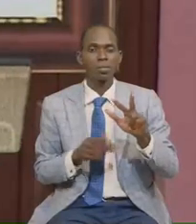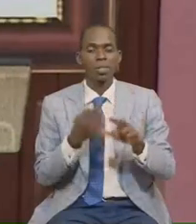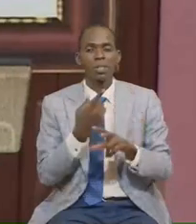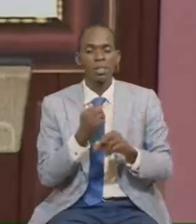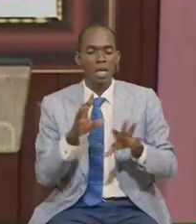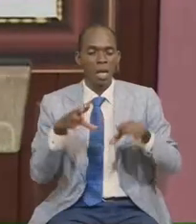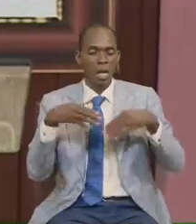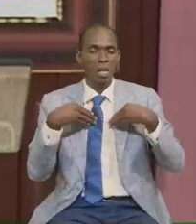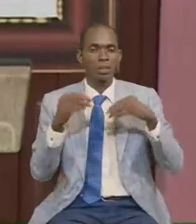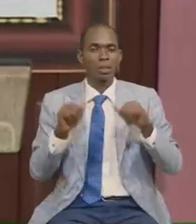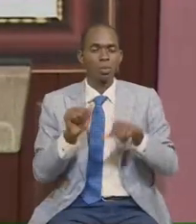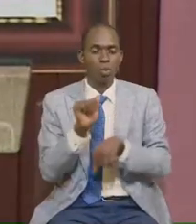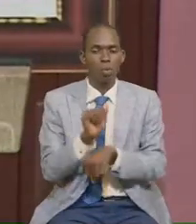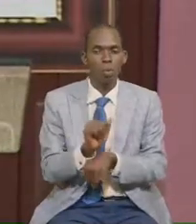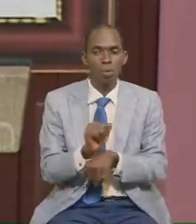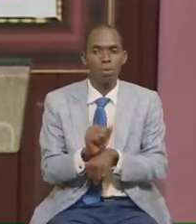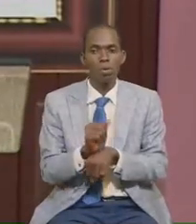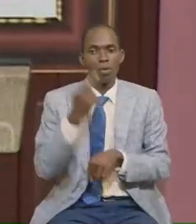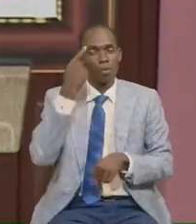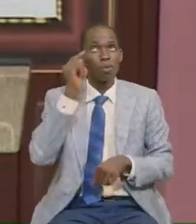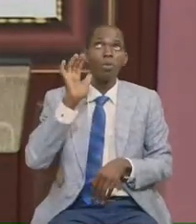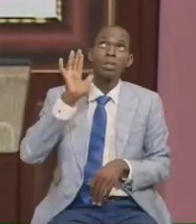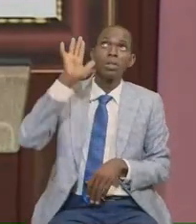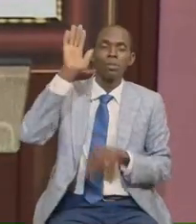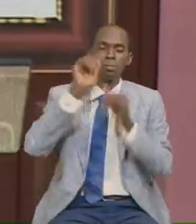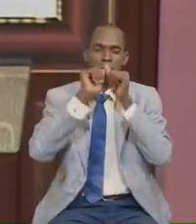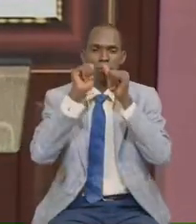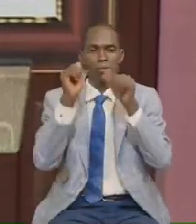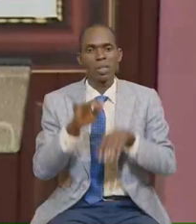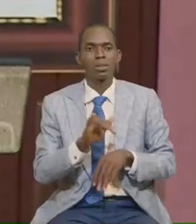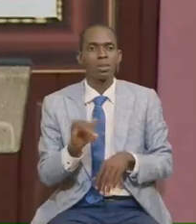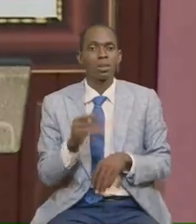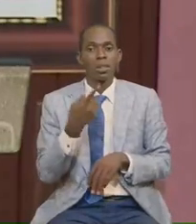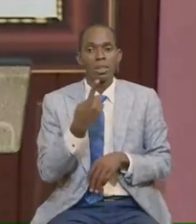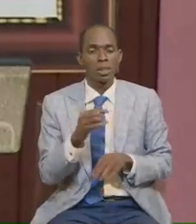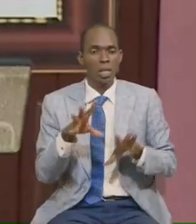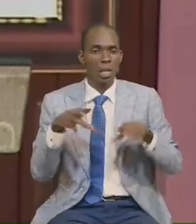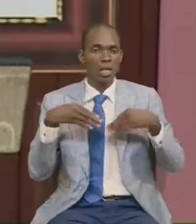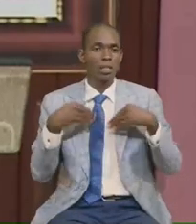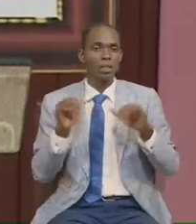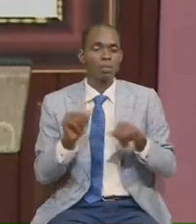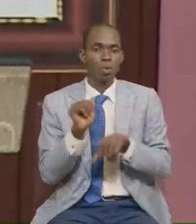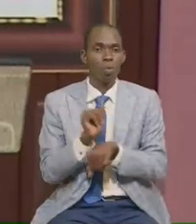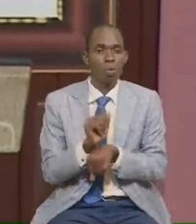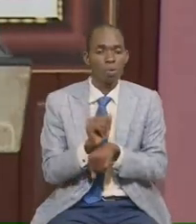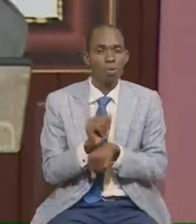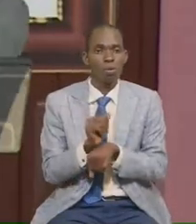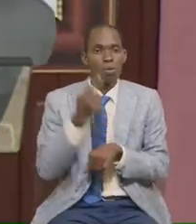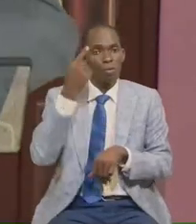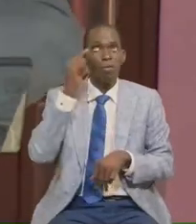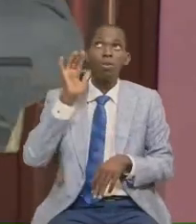L'œuvre acceptable pour sa bénédiction. L'œuvre acceptable pour sa